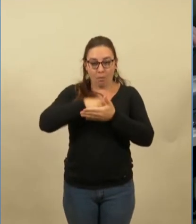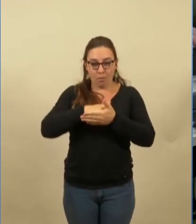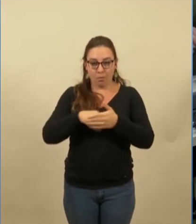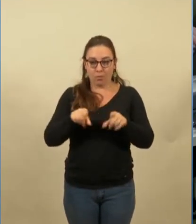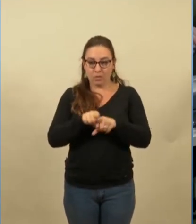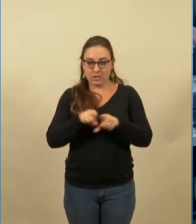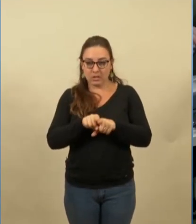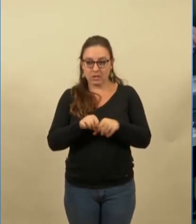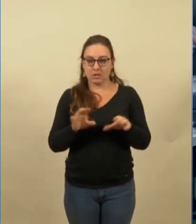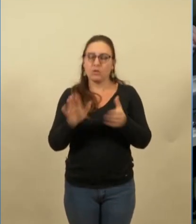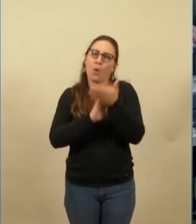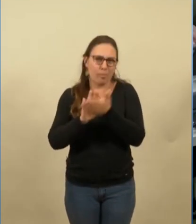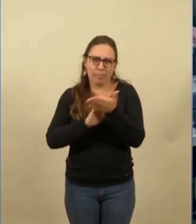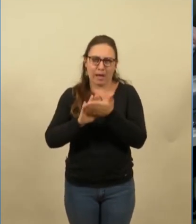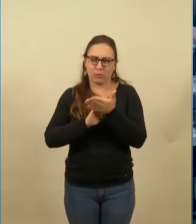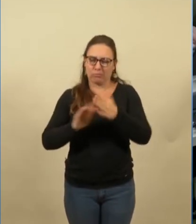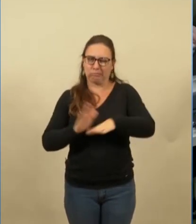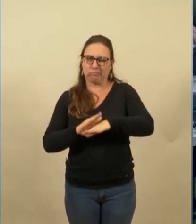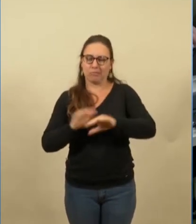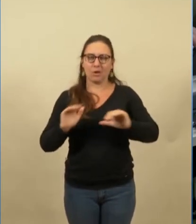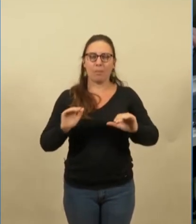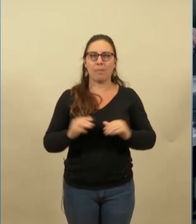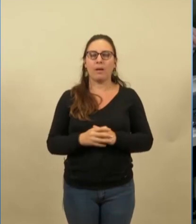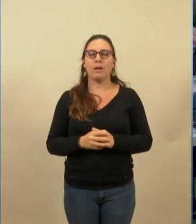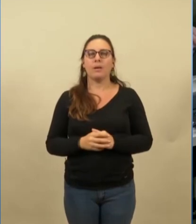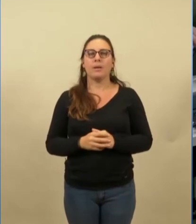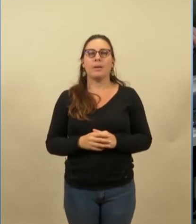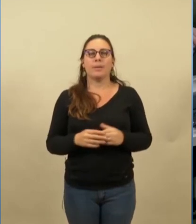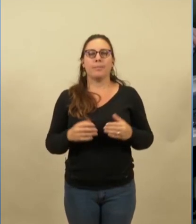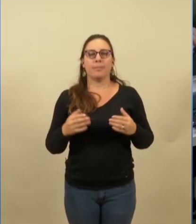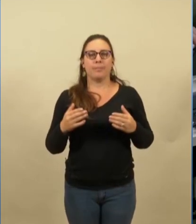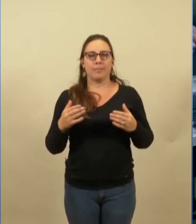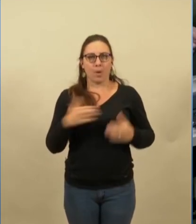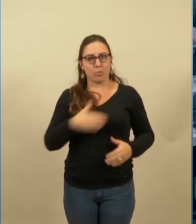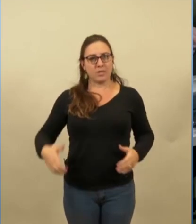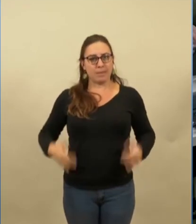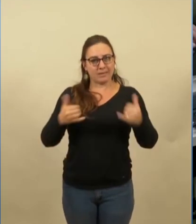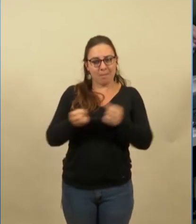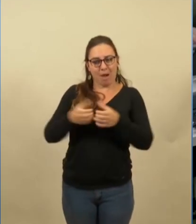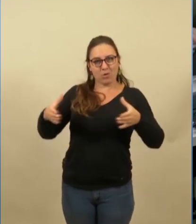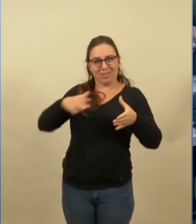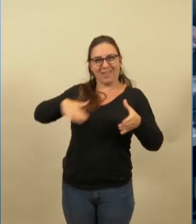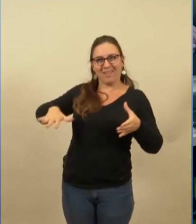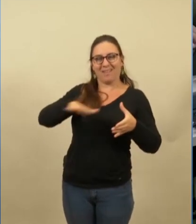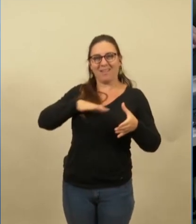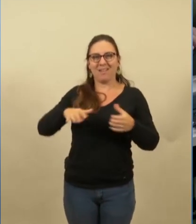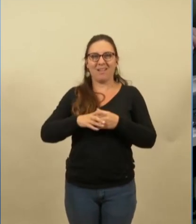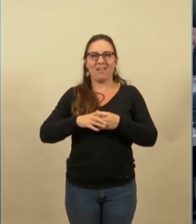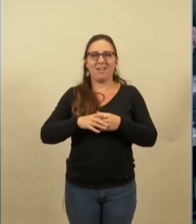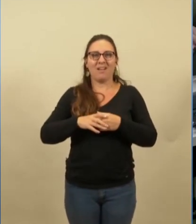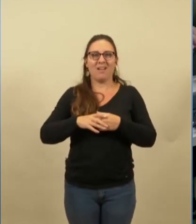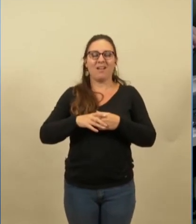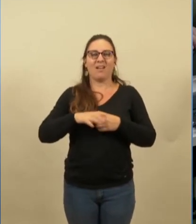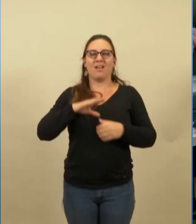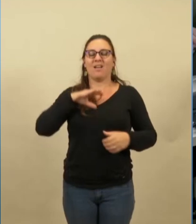non je me permets quand même de rappeler aussi que pour notre municipalité et notre majorité prendre en compte les enjeux d'égalité entre les